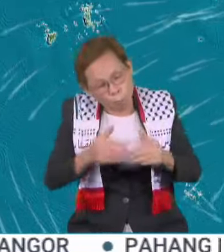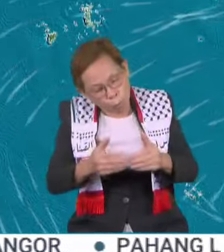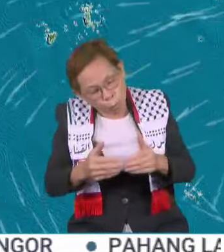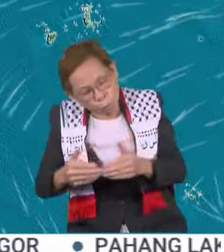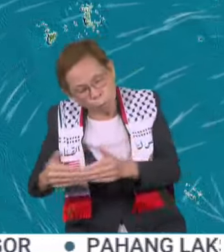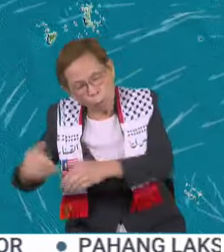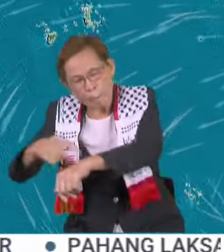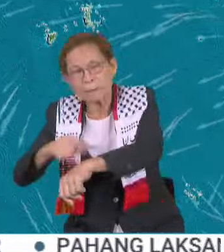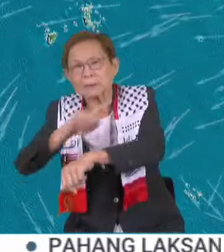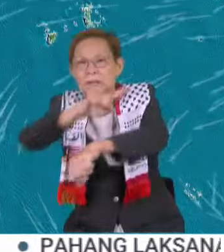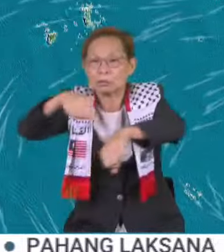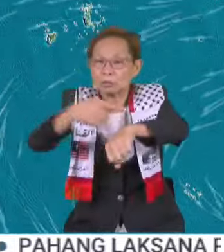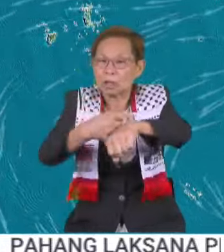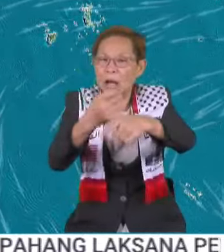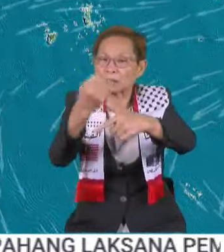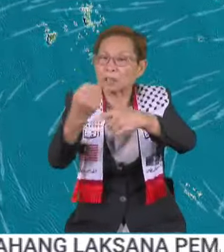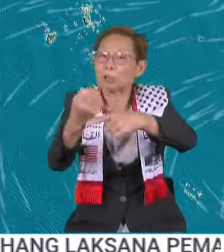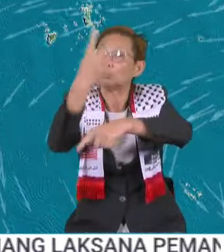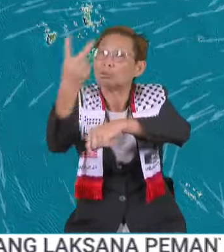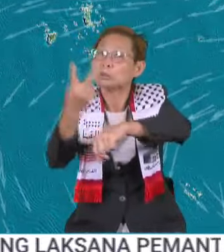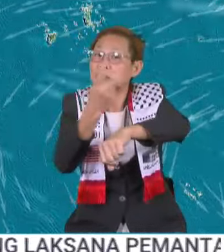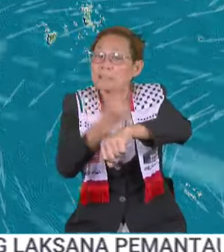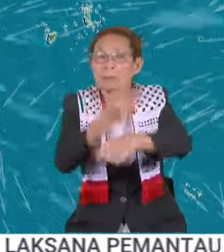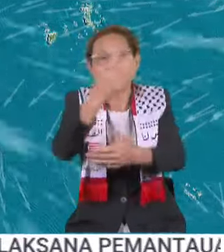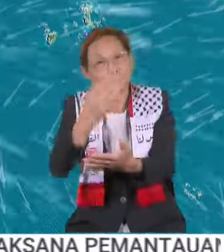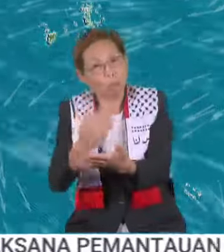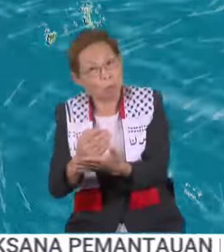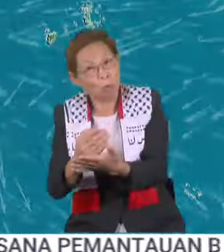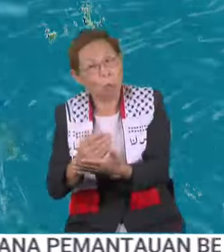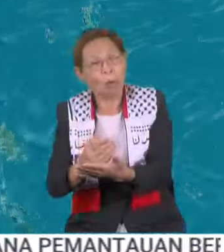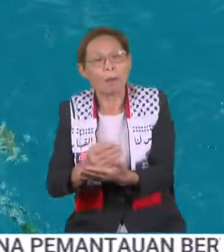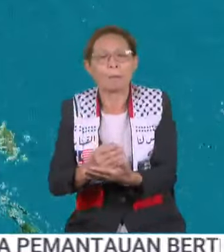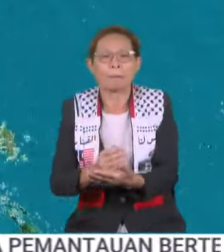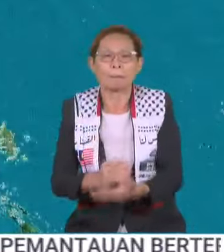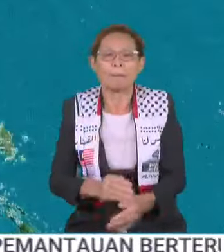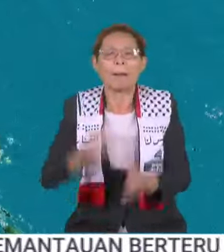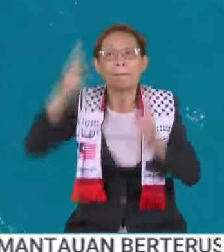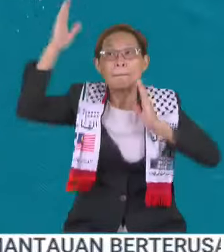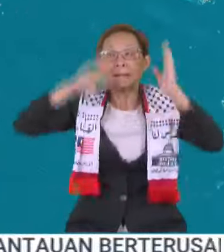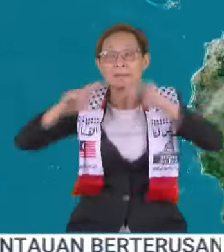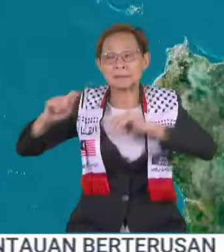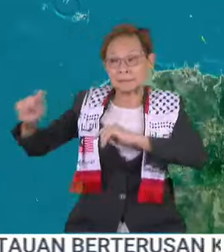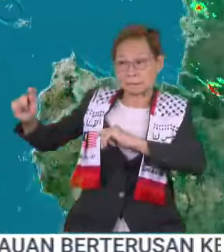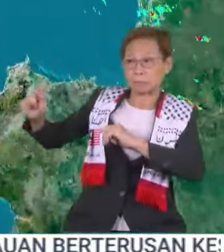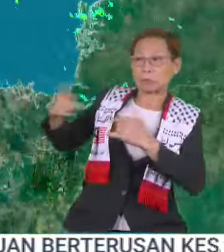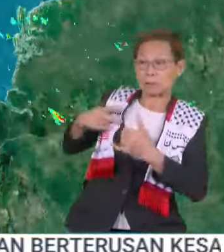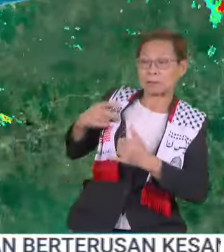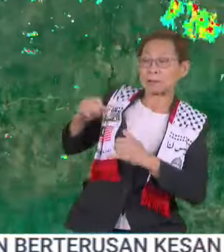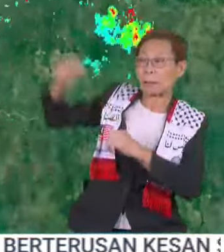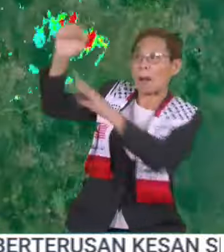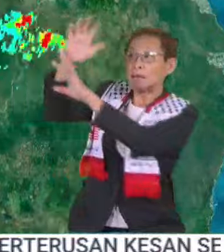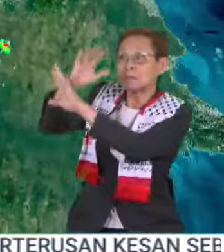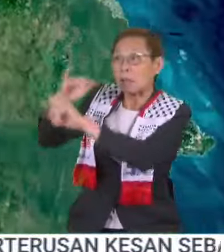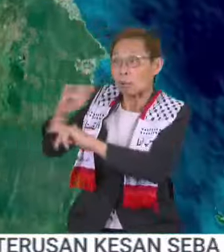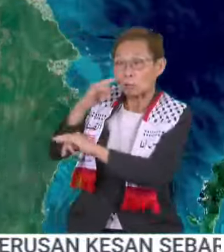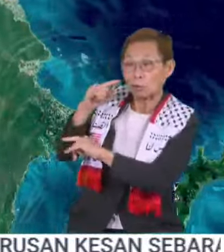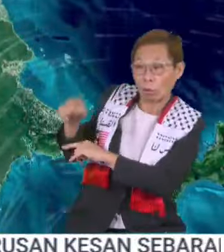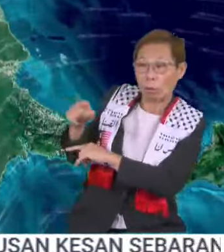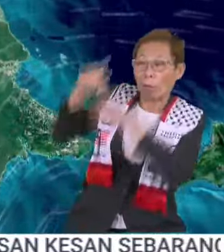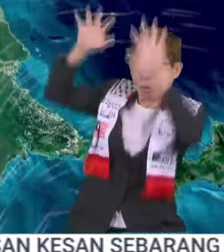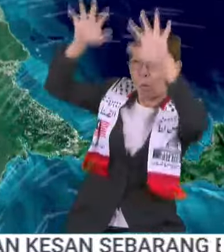dalam tempoh masa 1 hingga 2 jam sahaja. Bagi keadaan di sebelah Malaysia Timur pula, di sini dapat dilihat keadaan hujan masih